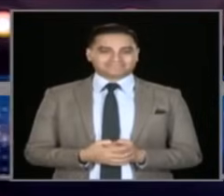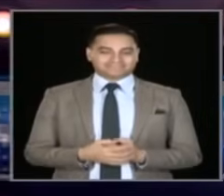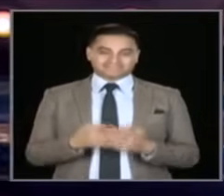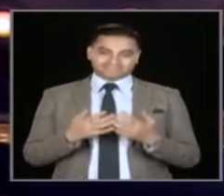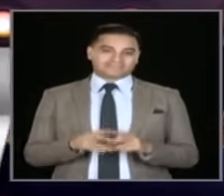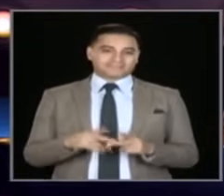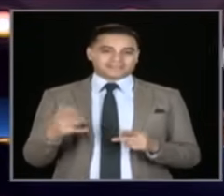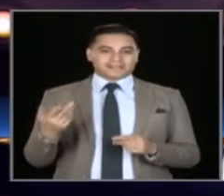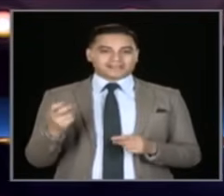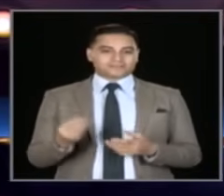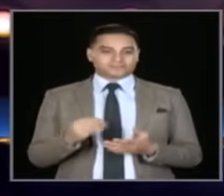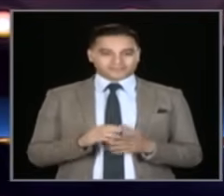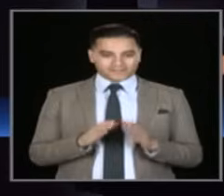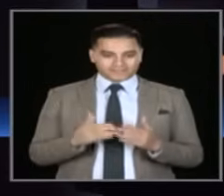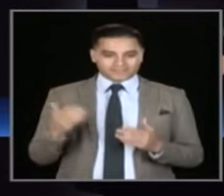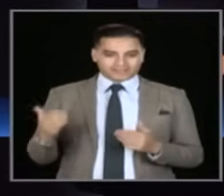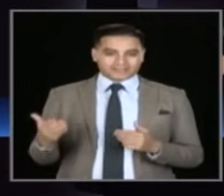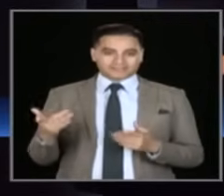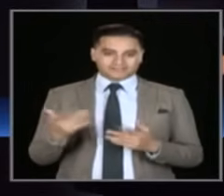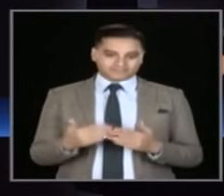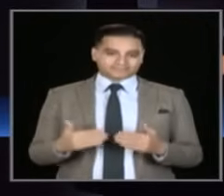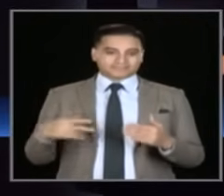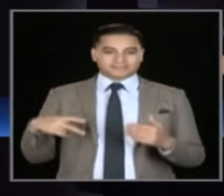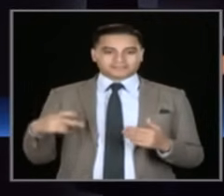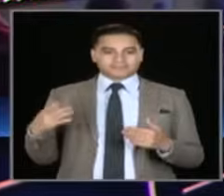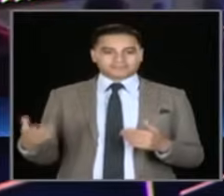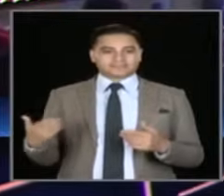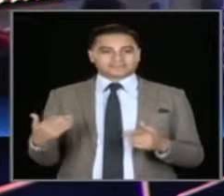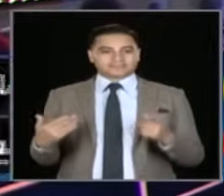النتيجة اتغيرت 25 نقطة للبصمة، البصمة